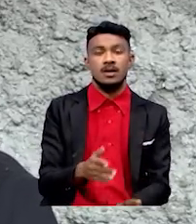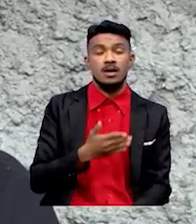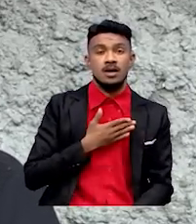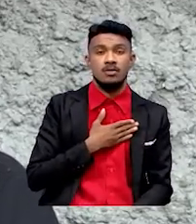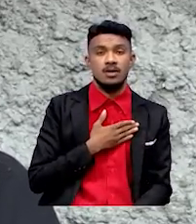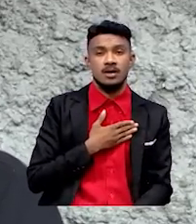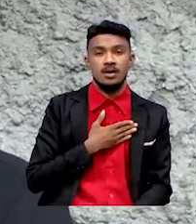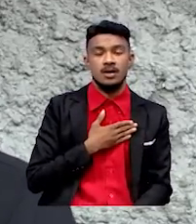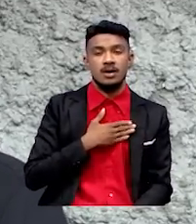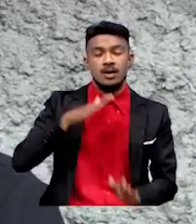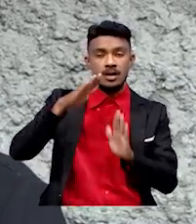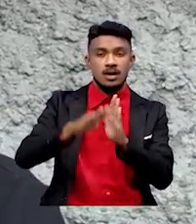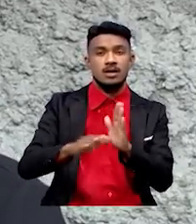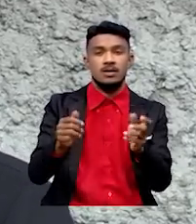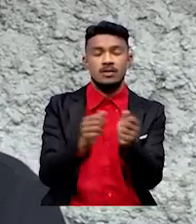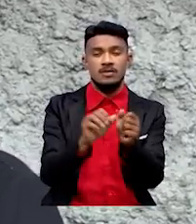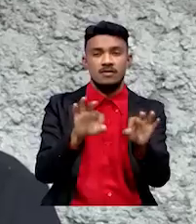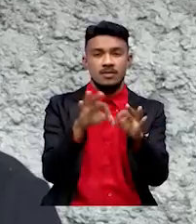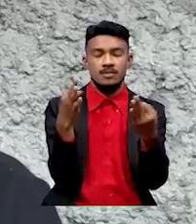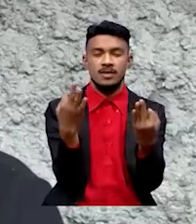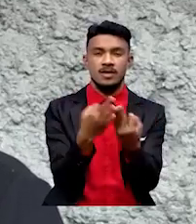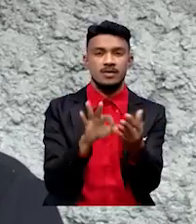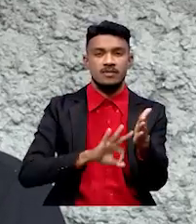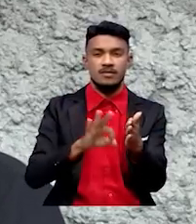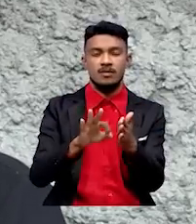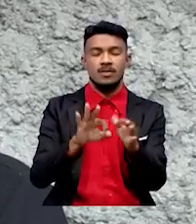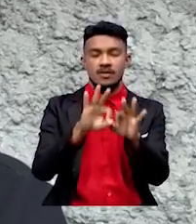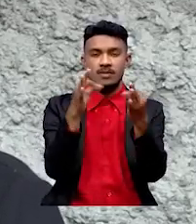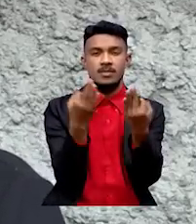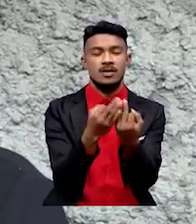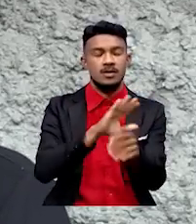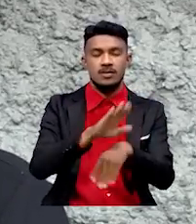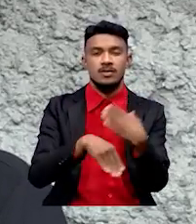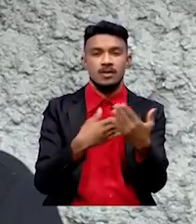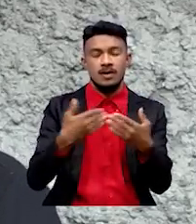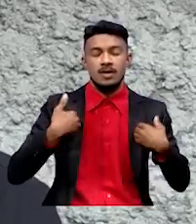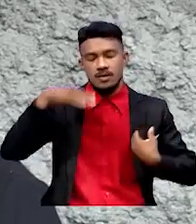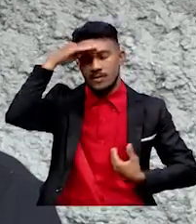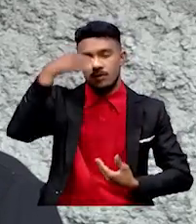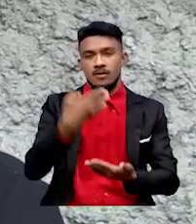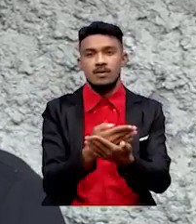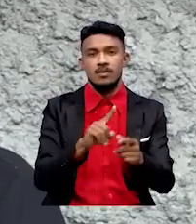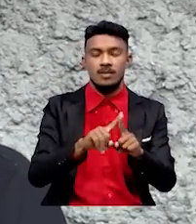mus. Kasadu, oh, familia itu. Ya orang itu, mereka kom, ni orang